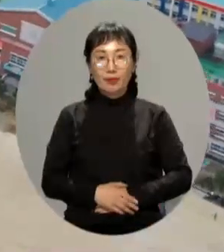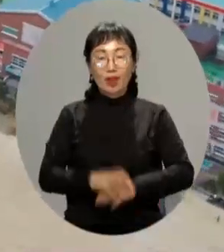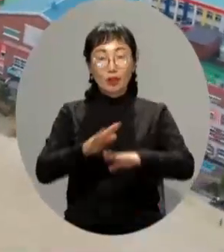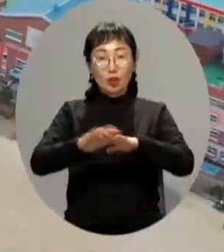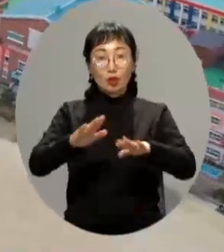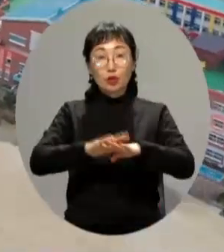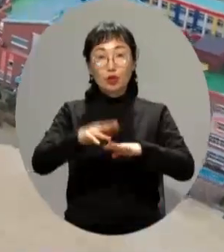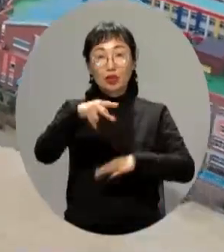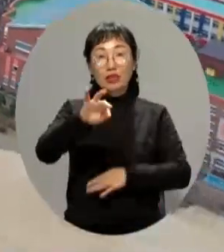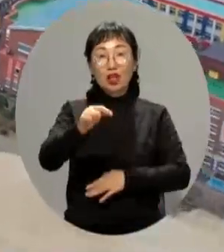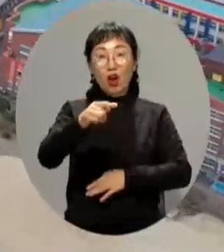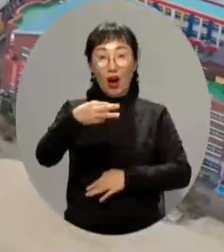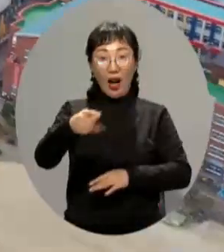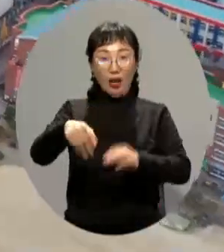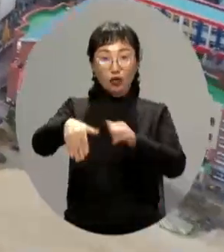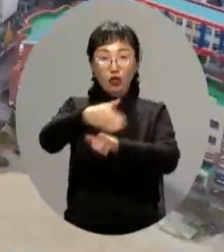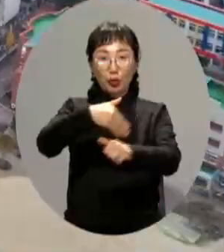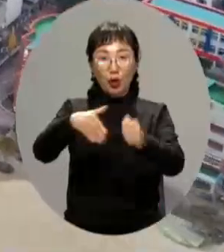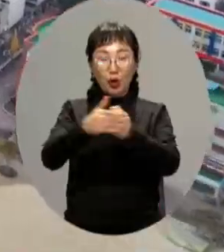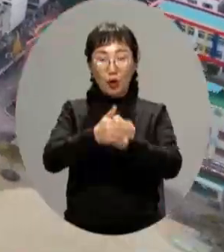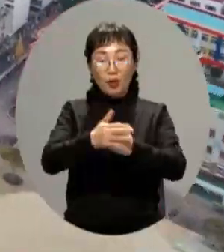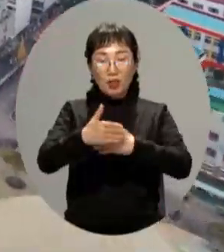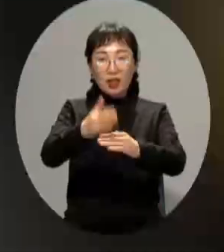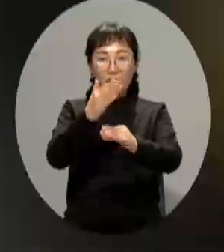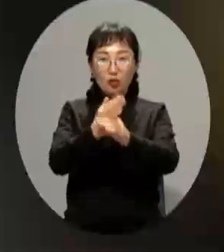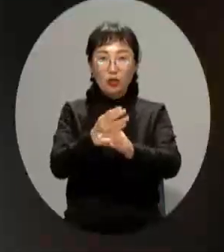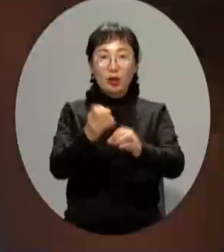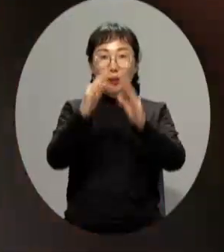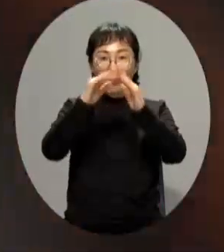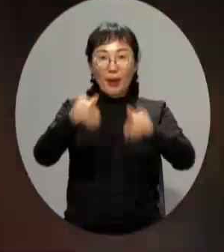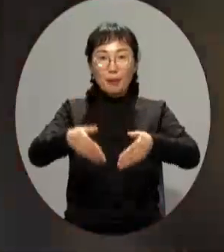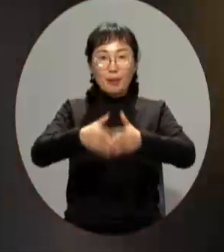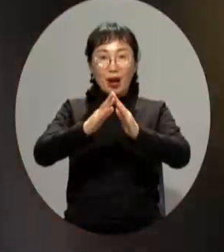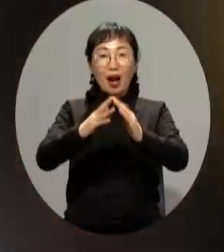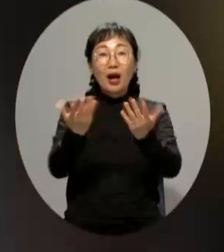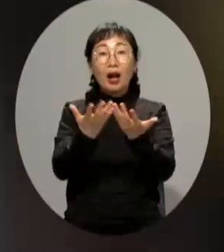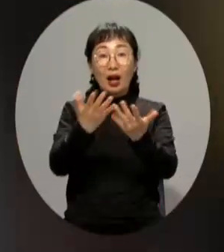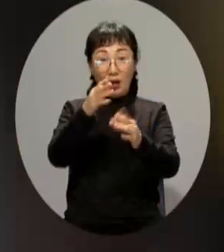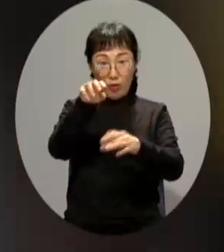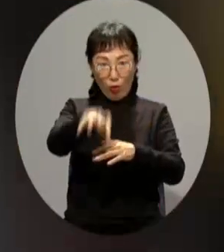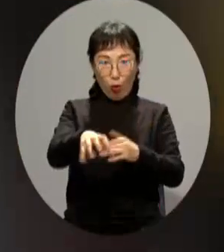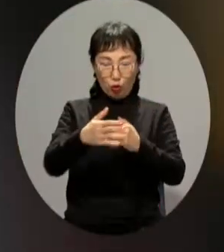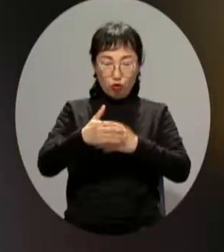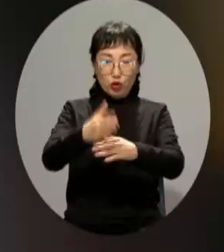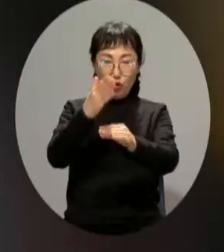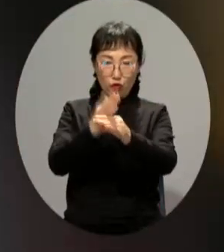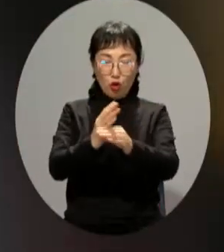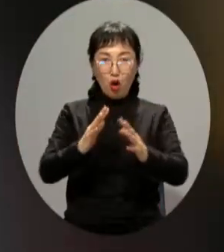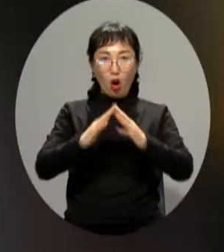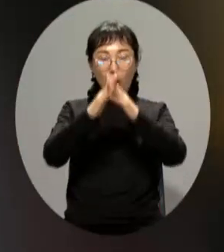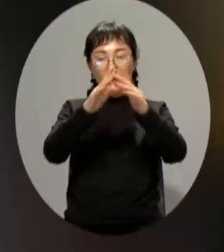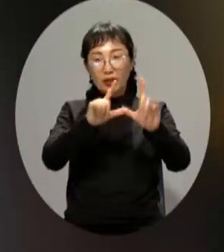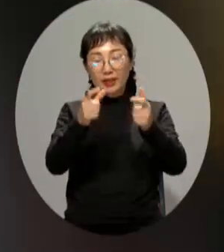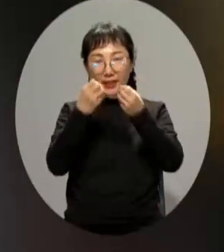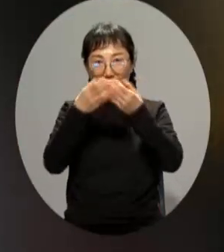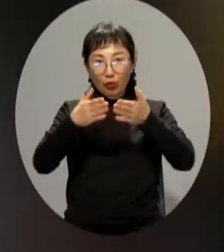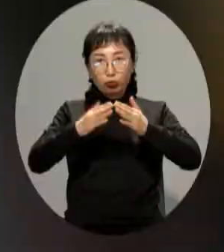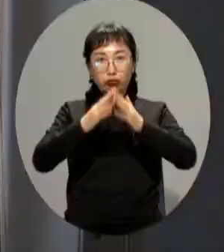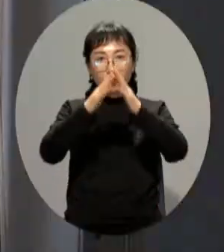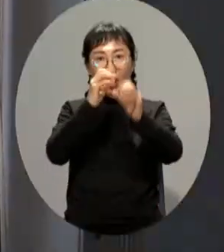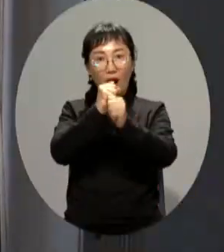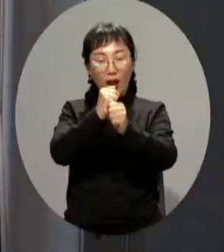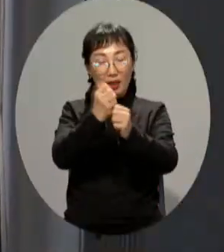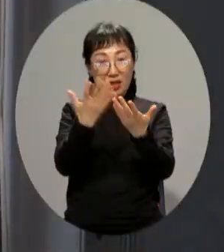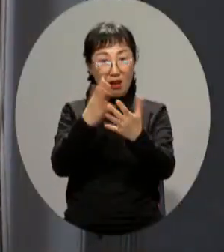전주 전라중 일원에 진행 중인 재개발 예정지. 재개발이 추진 중이지만 건물을 신축하는 공사가